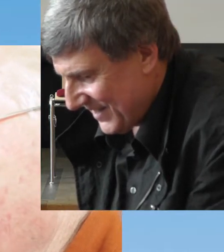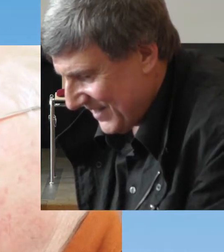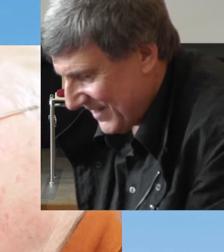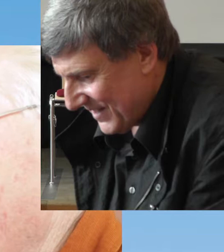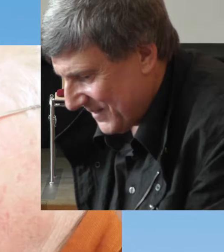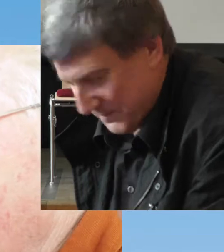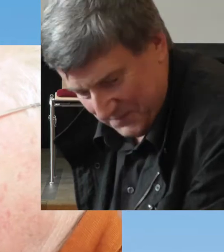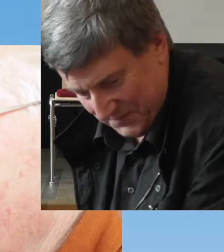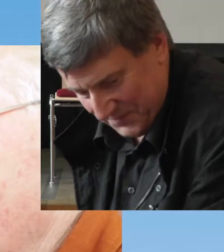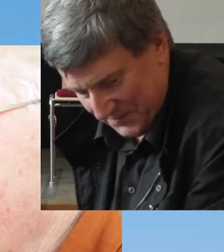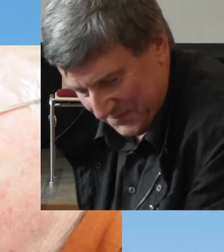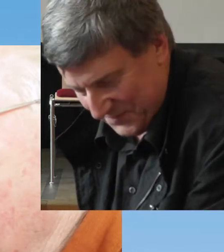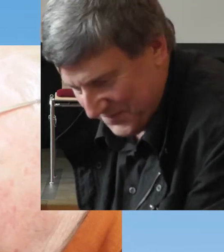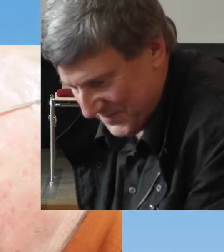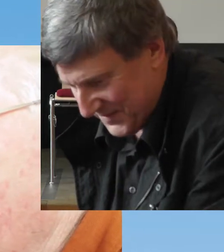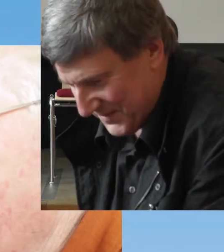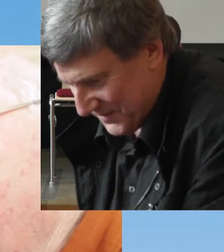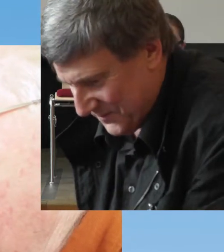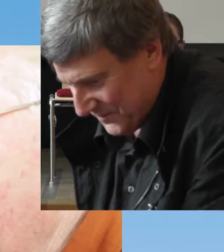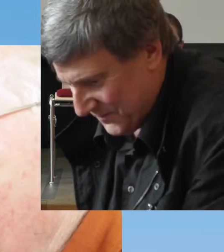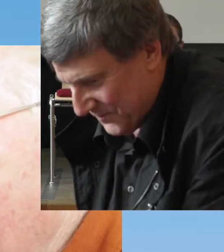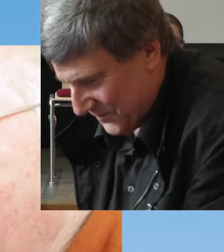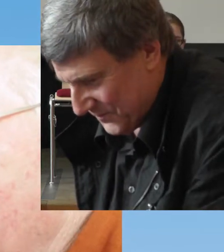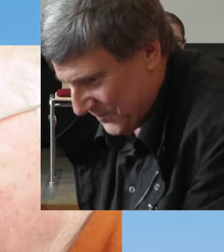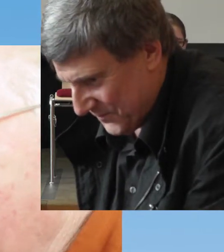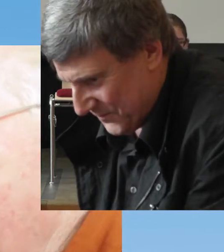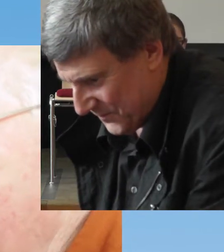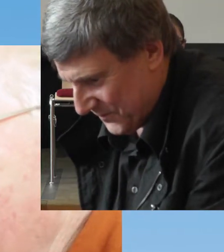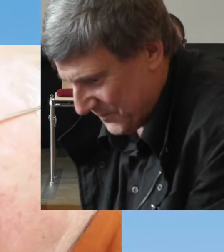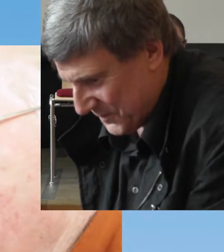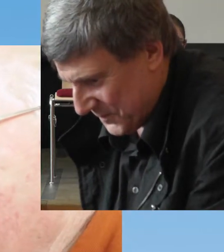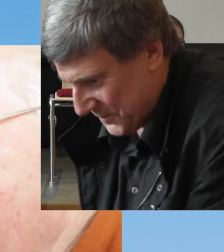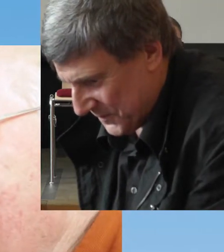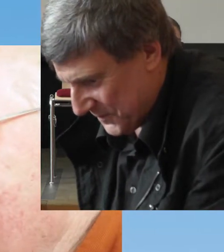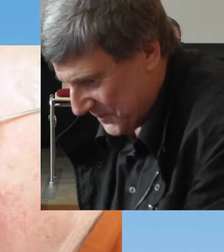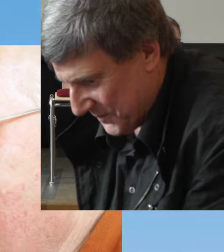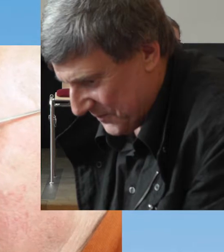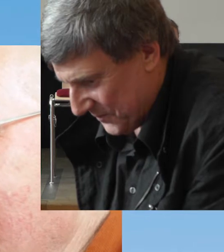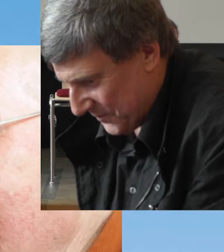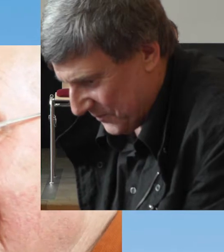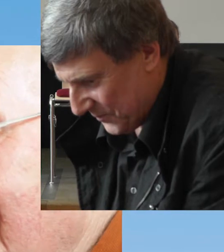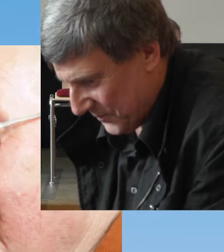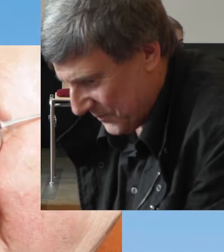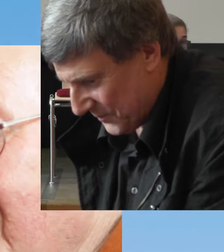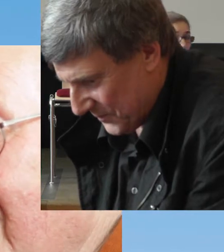Blutdrucksenker, ich denke speziell an Aprovel und Amlodipin Ursache sein können, dann könnte man ja